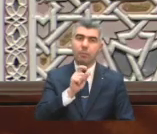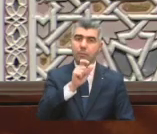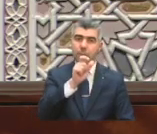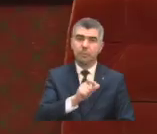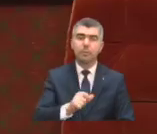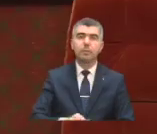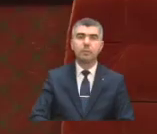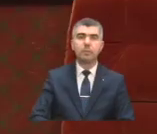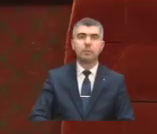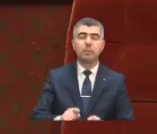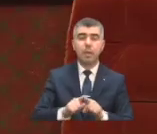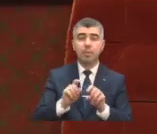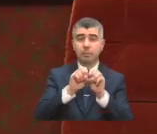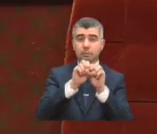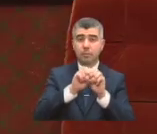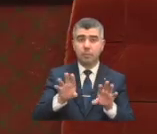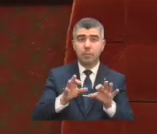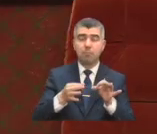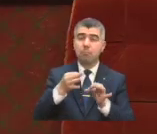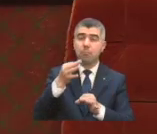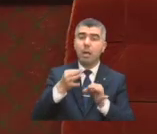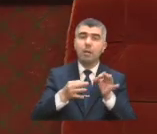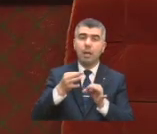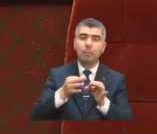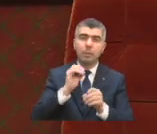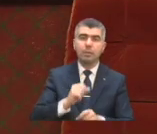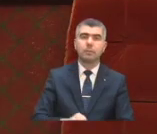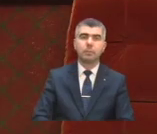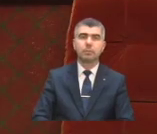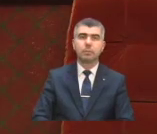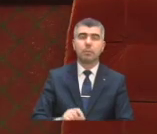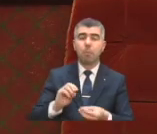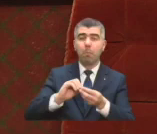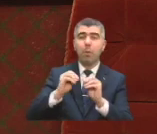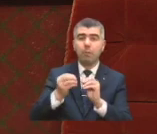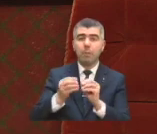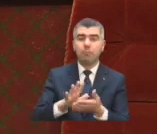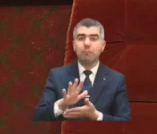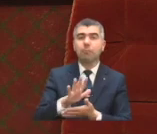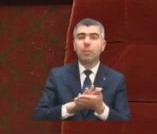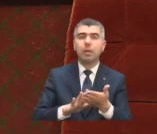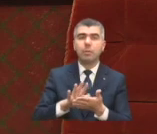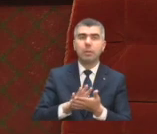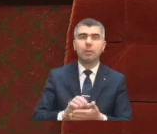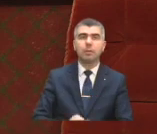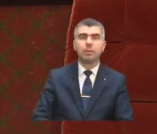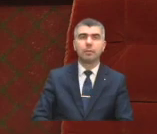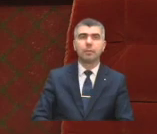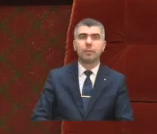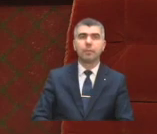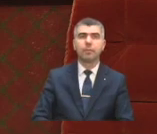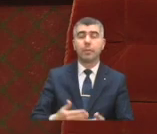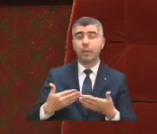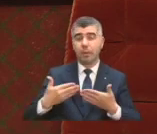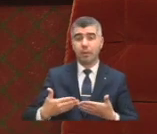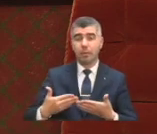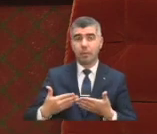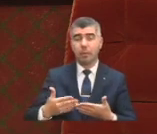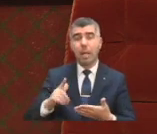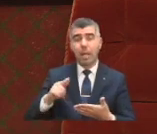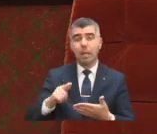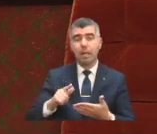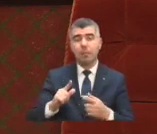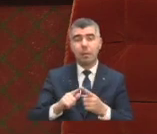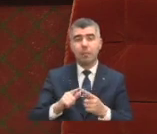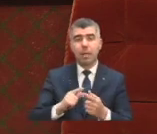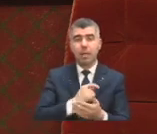الحقيقة تعميم إحداث المحاكم ذات التخصص طرح إشكال كبير، لأنه الآن كاين المحاكم الاستئناف الإدارية